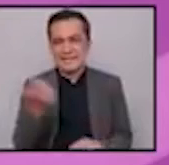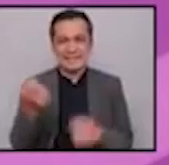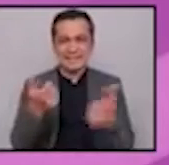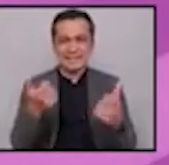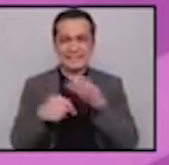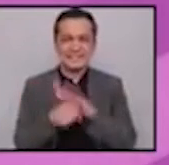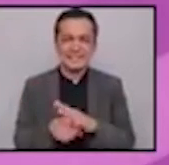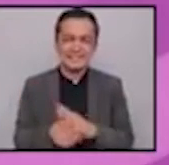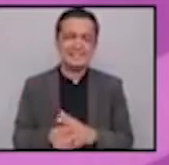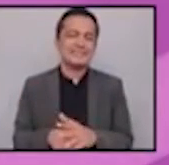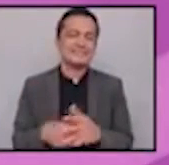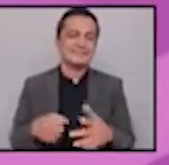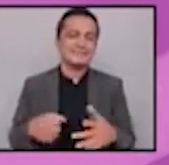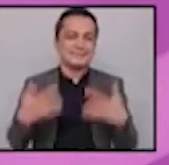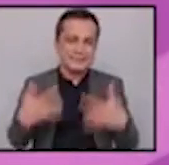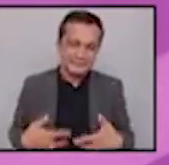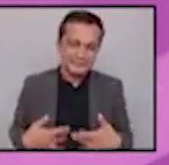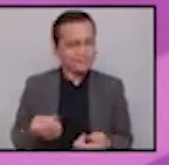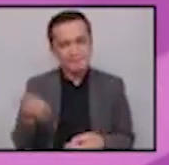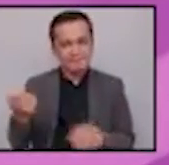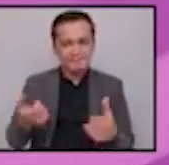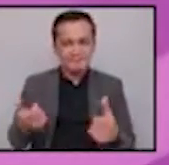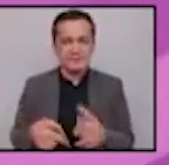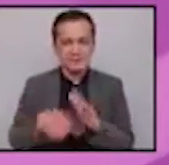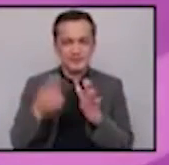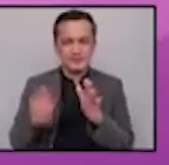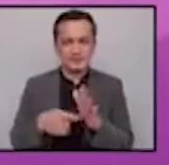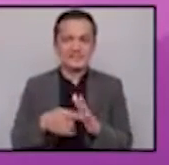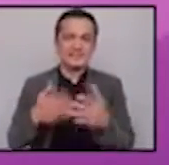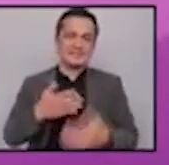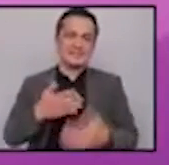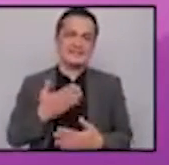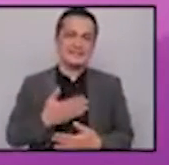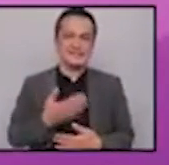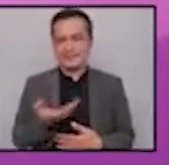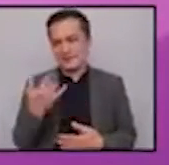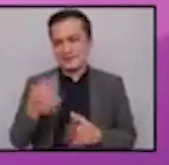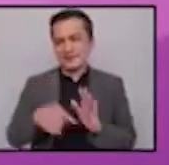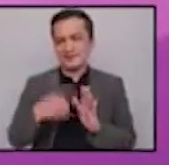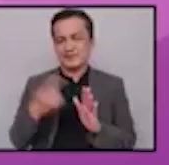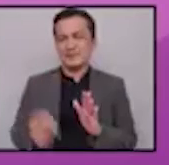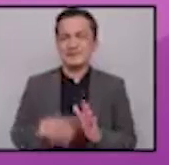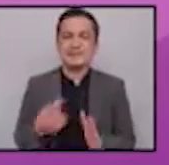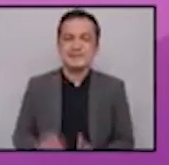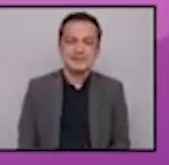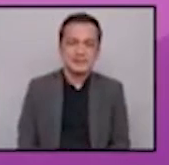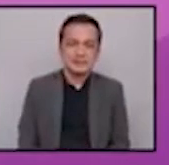Kasi pag isang-isa naman, di ba, magzumba sila.